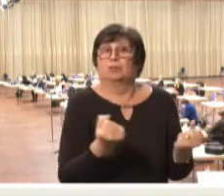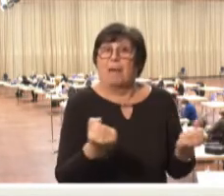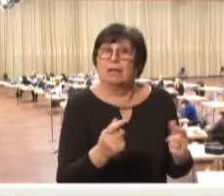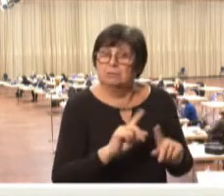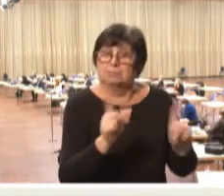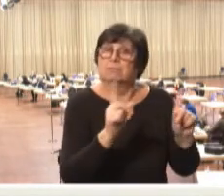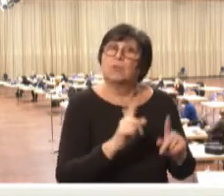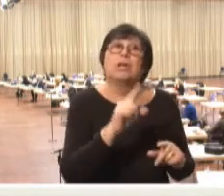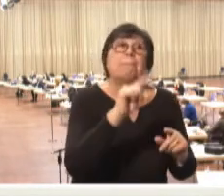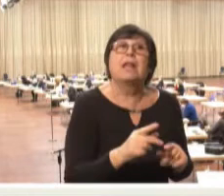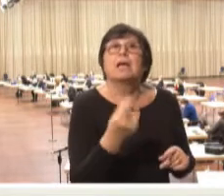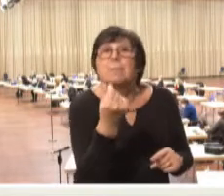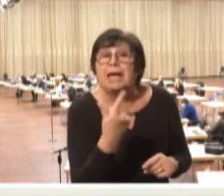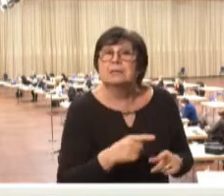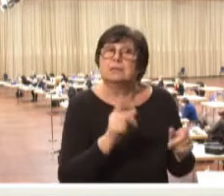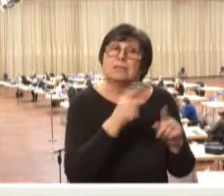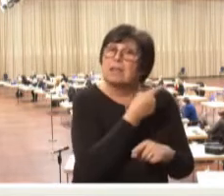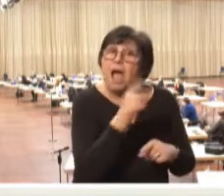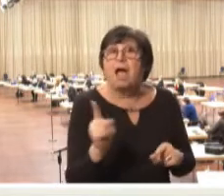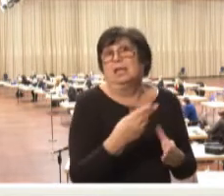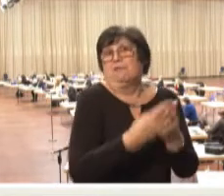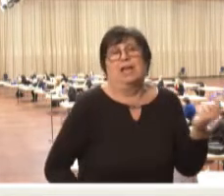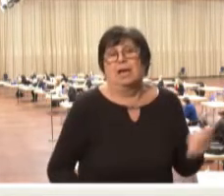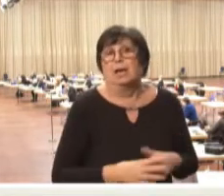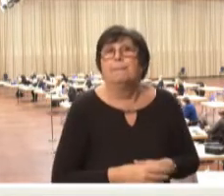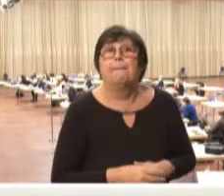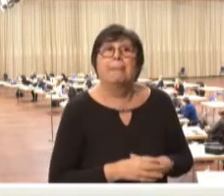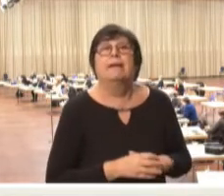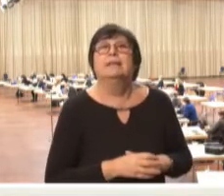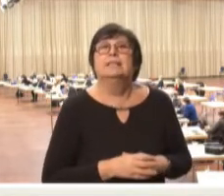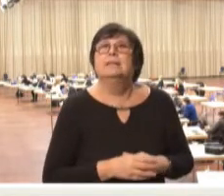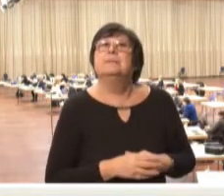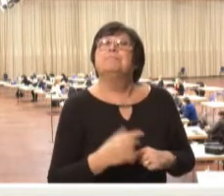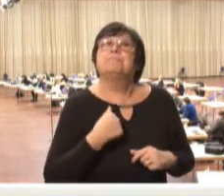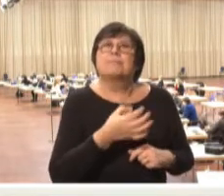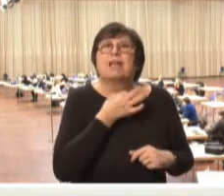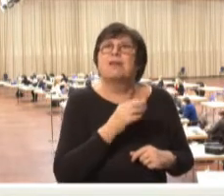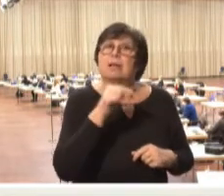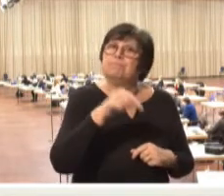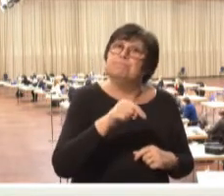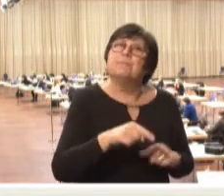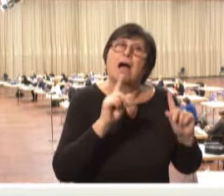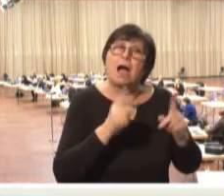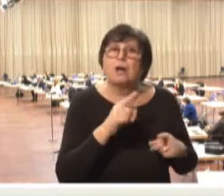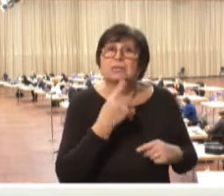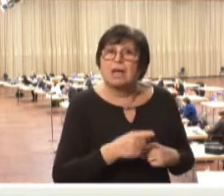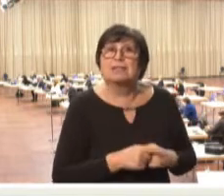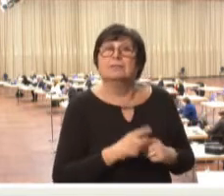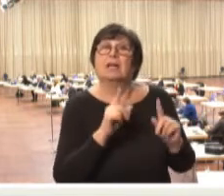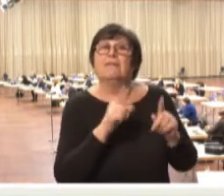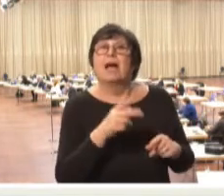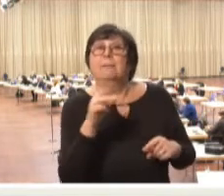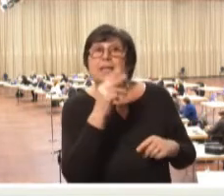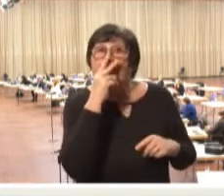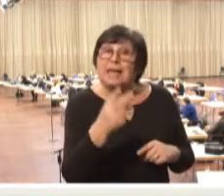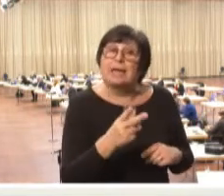durch möglichst günstige Preise. Dann sind alle die Verlierer, meine sehr geehrten Damen und Herren. Und ich will das an der Stelle auch sehr deutlich sagen, weil das mit Blick